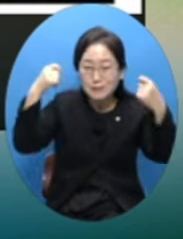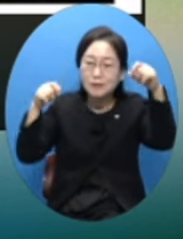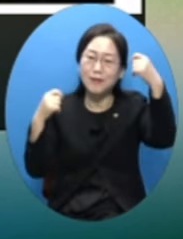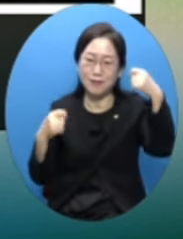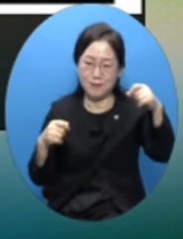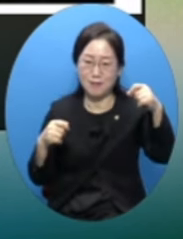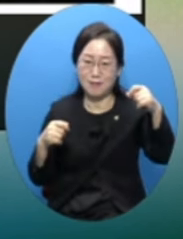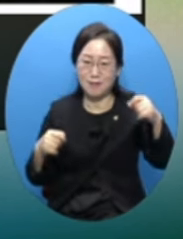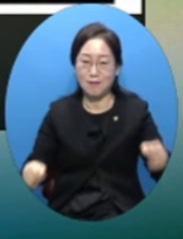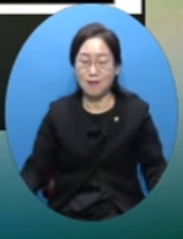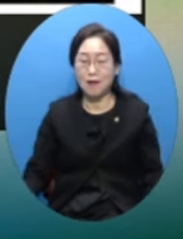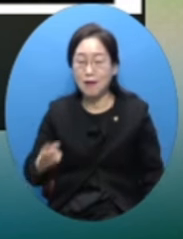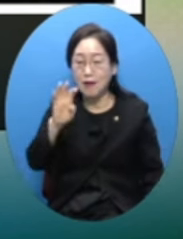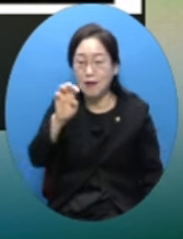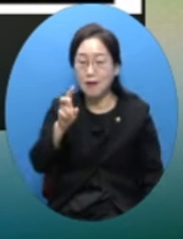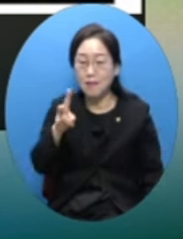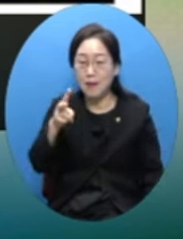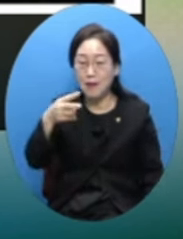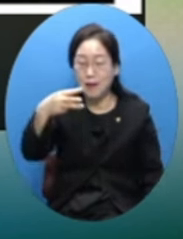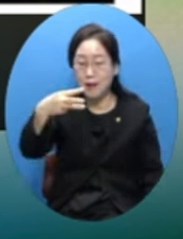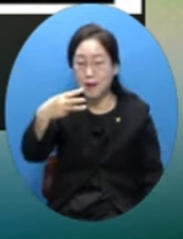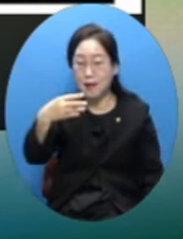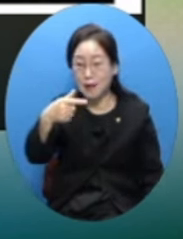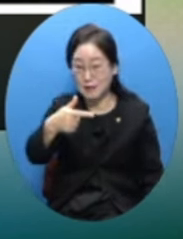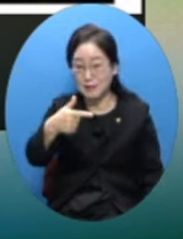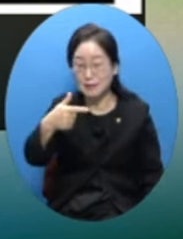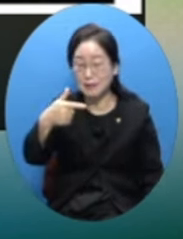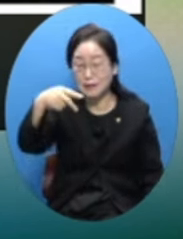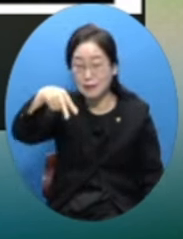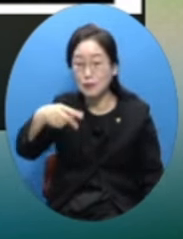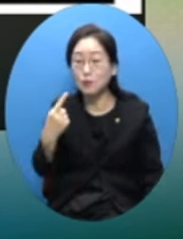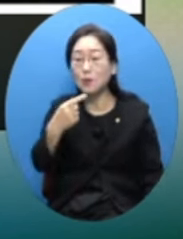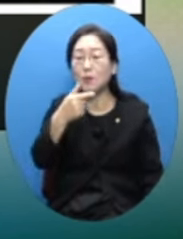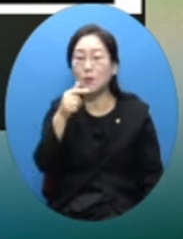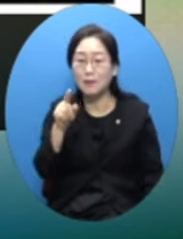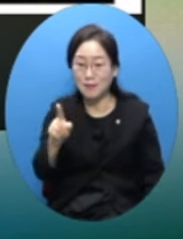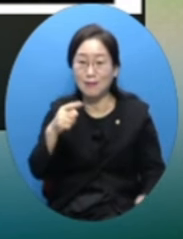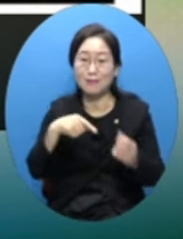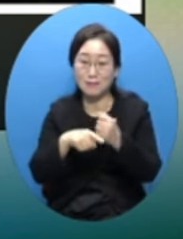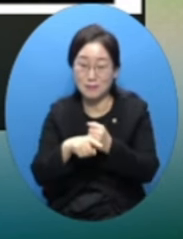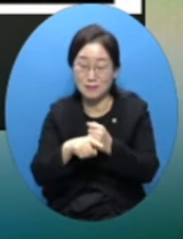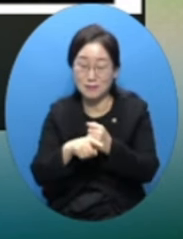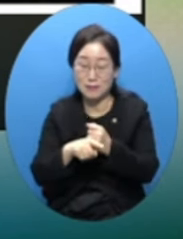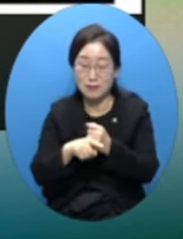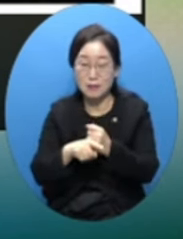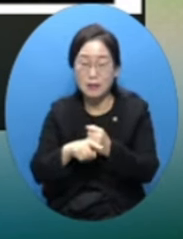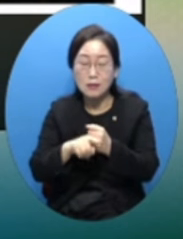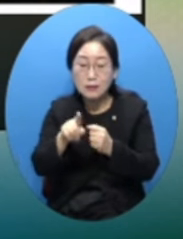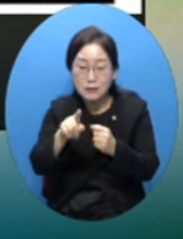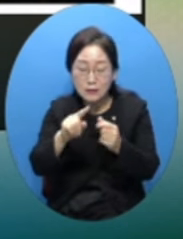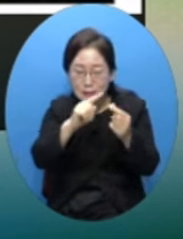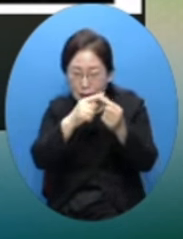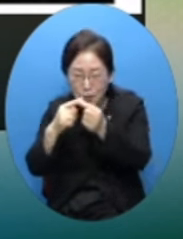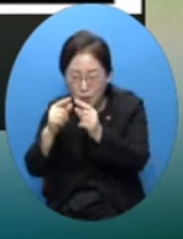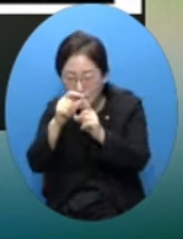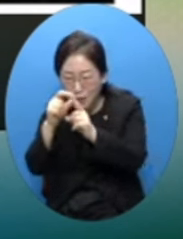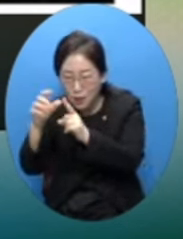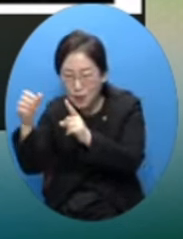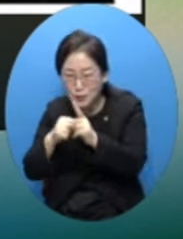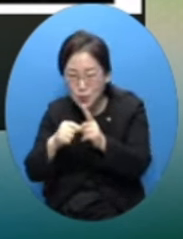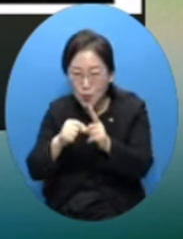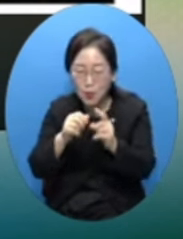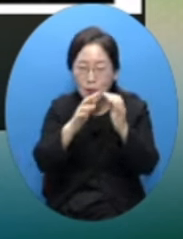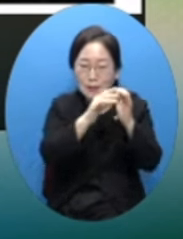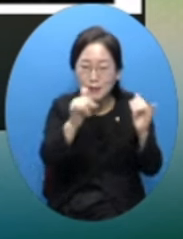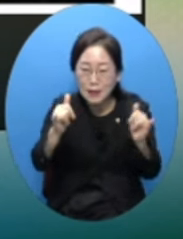가려서 페르소나라고 하는데 이 말에서 사람을 뜻하는 퍼슨이라고 하는 말이 나왔고 또